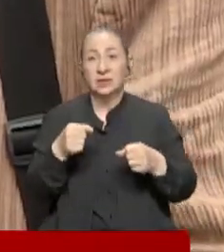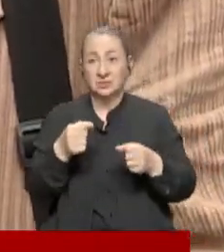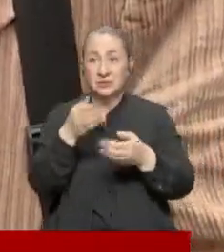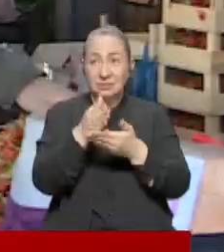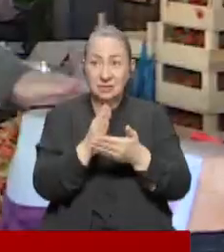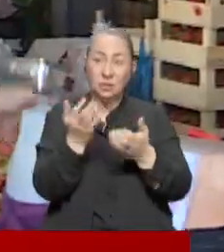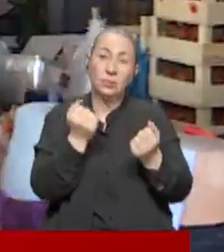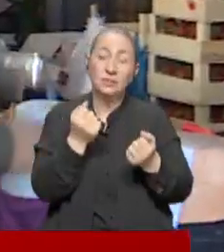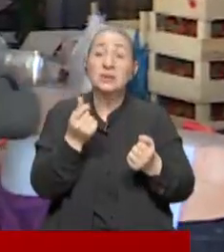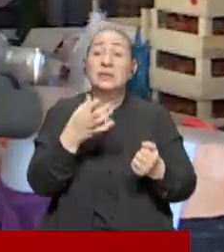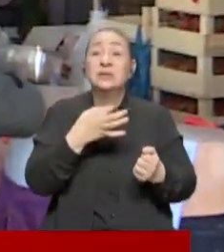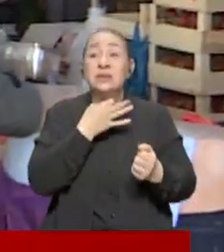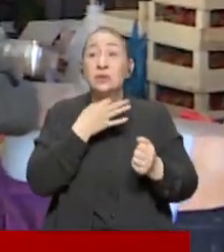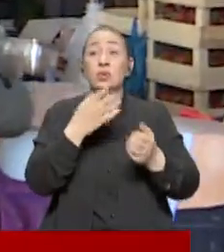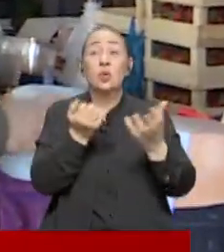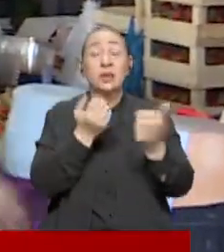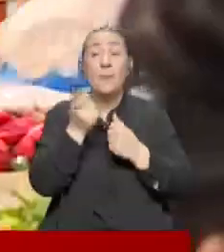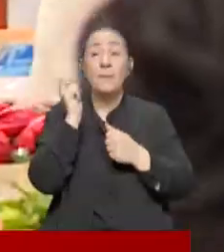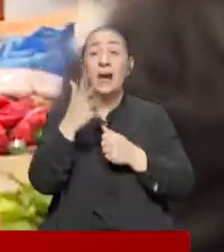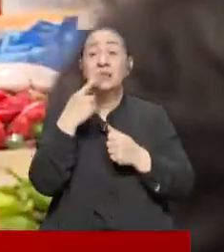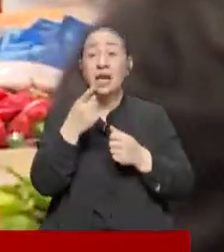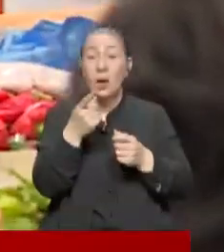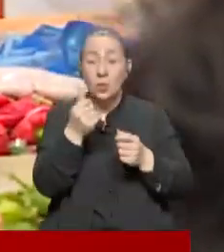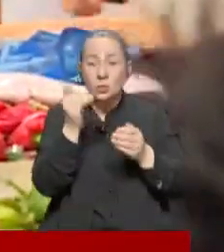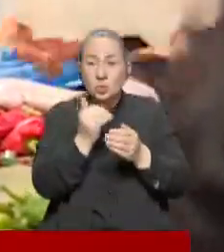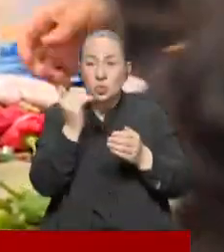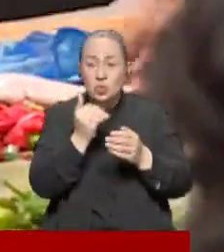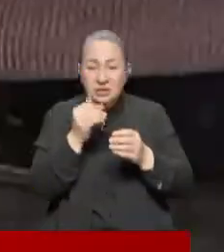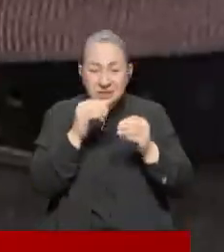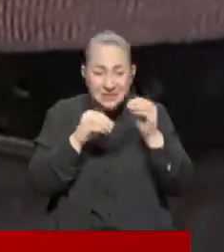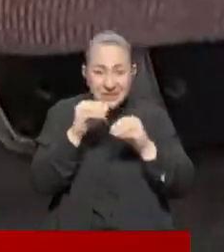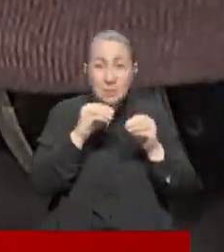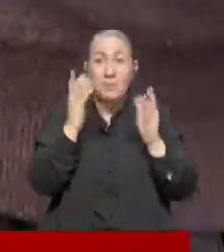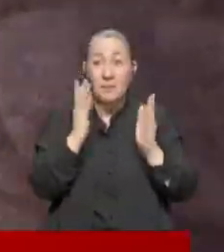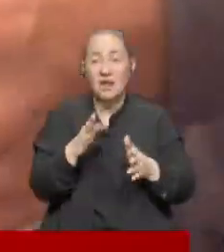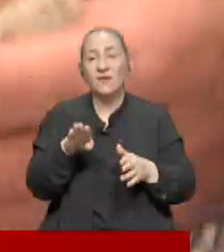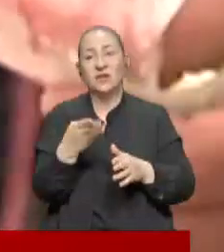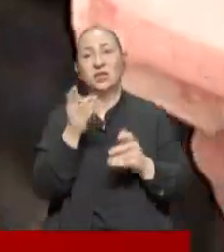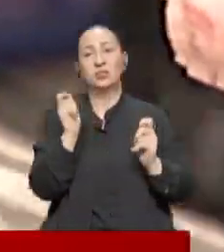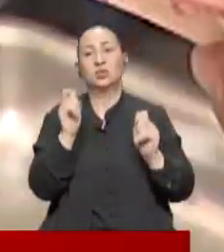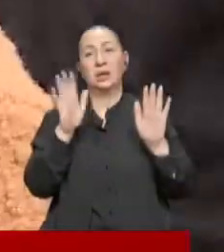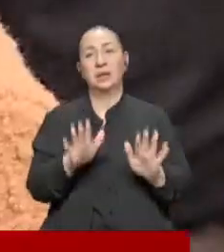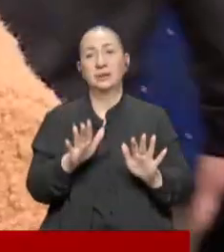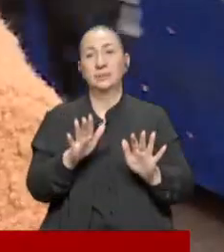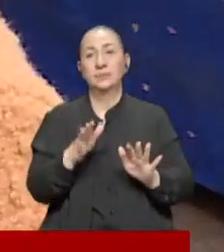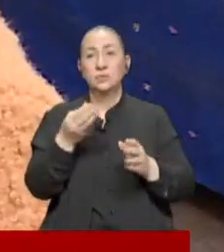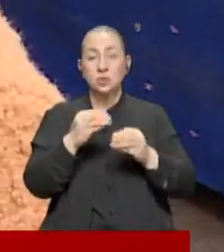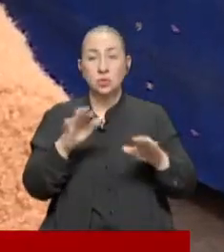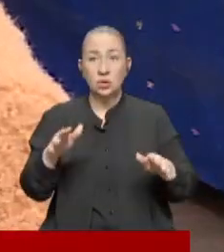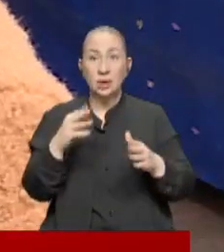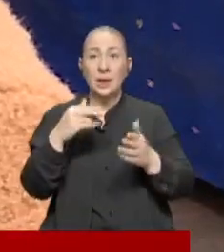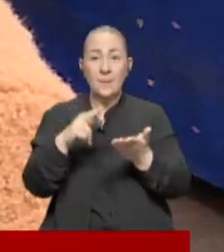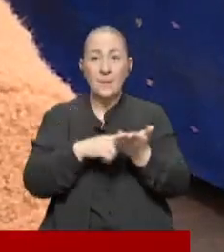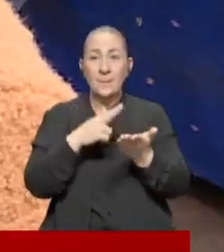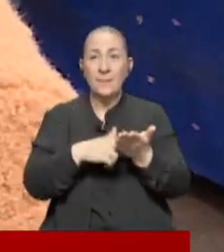mi? Aynen öyle. Dar gelirli tüketici pahalı diye yerine koyduğu ucuz alternatiflerden bile vazgeçmek zorunda kaldı. Çocuk krem